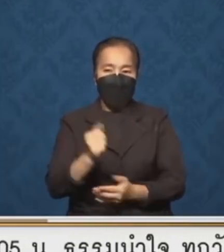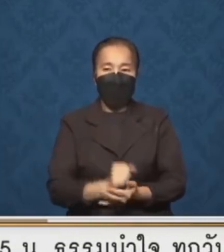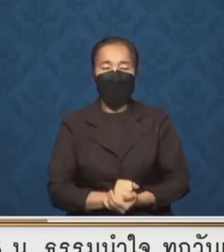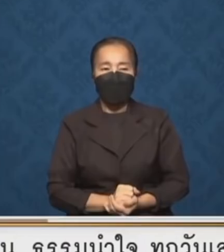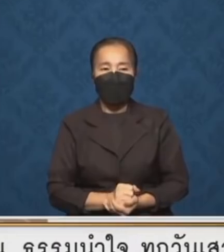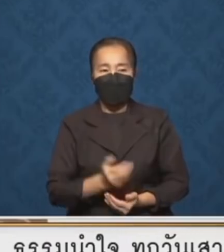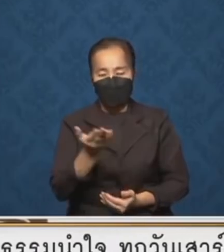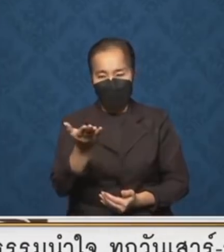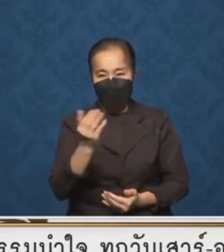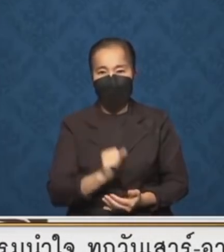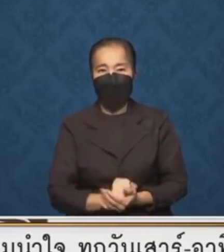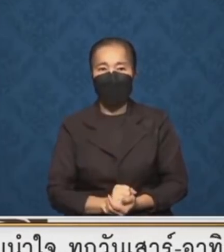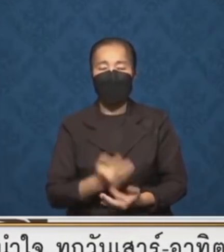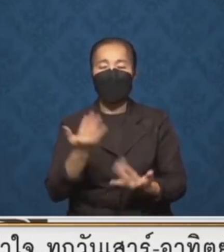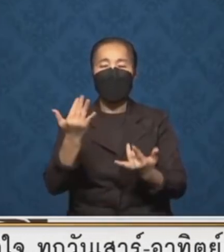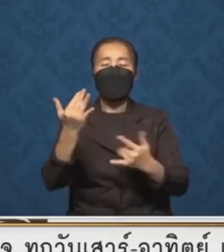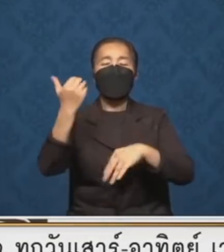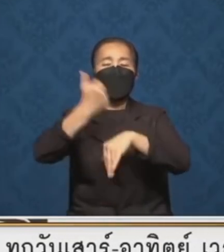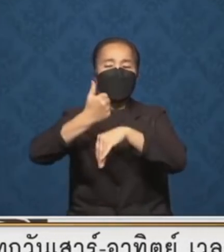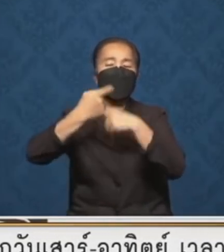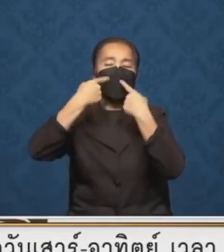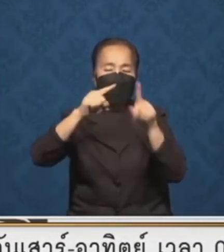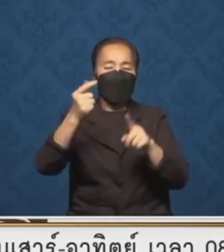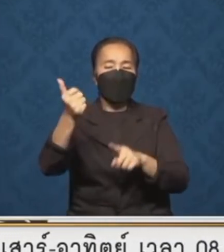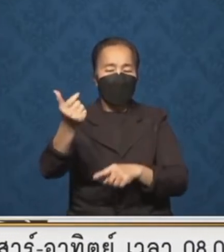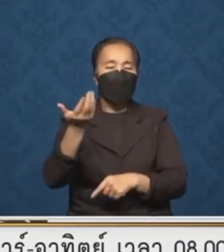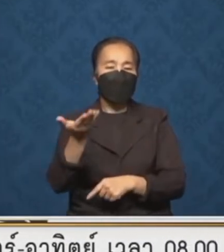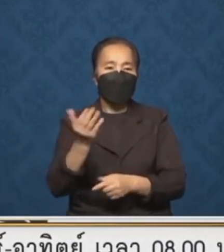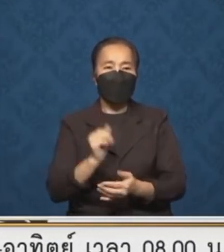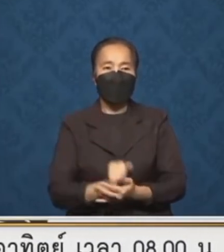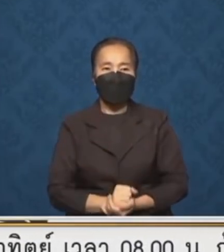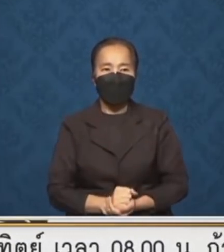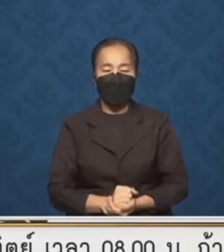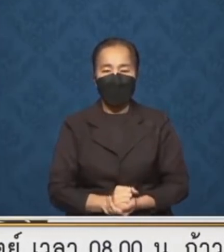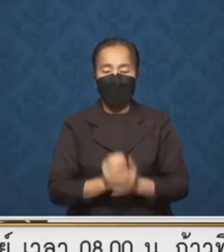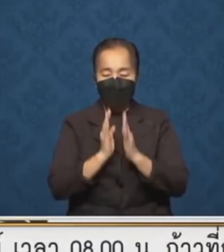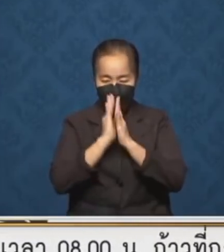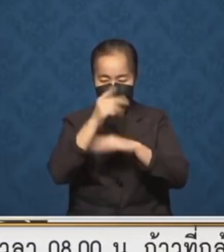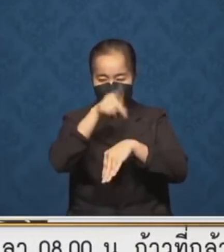ไรครับ ขอบคุณท่านประธานครับ